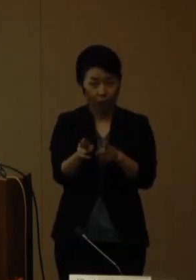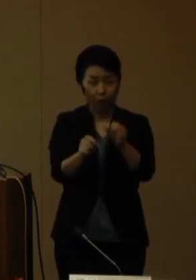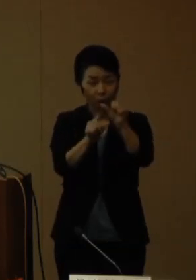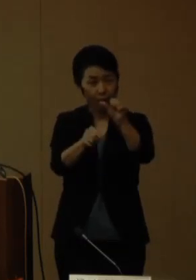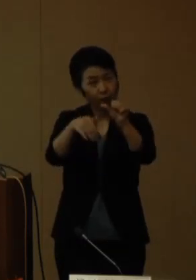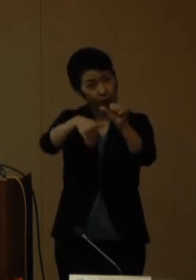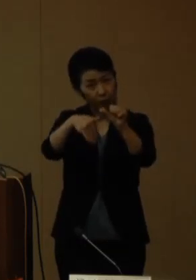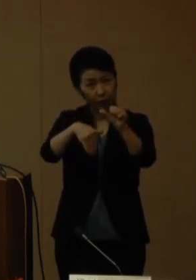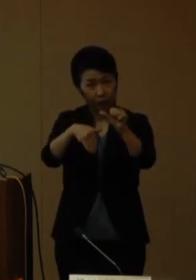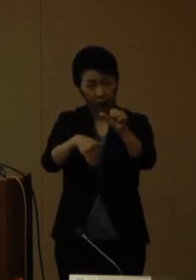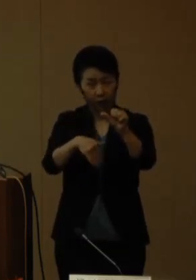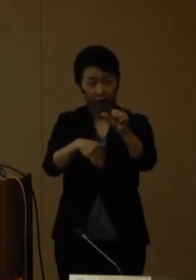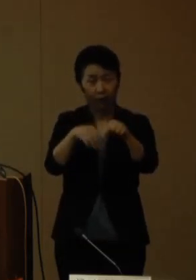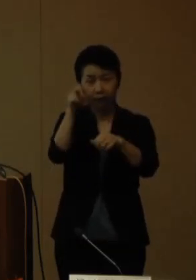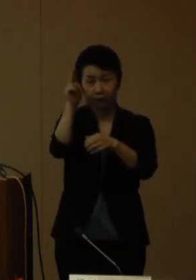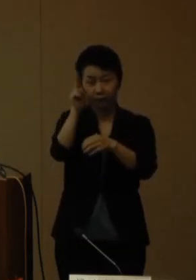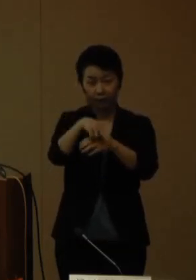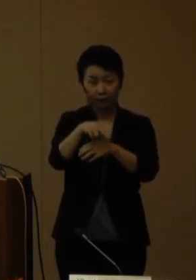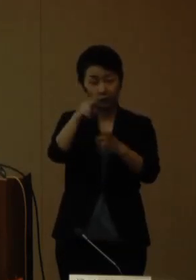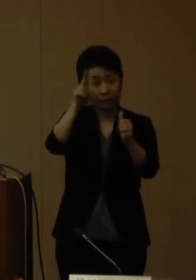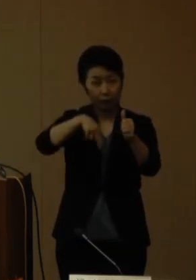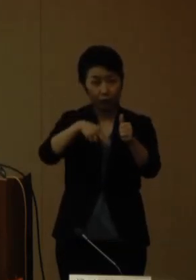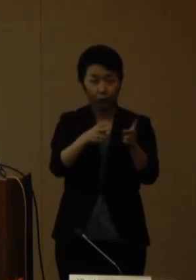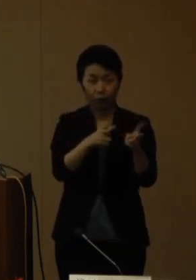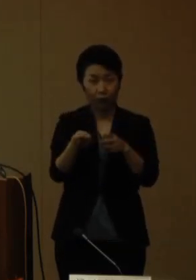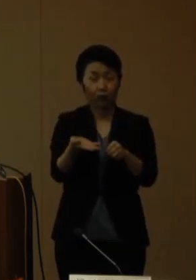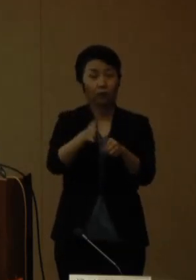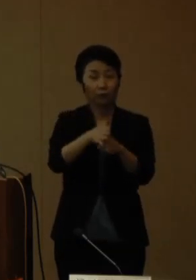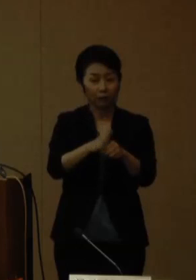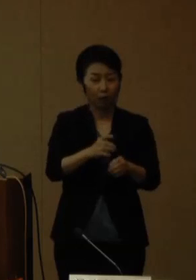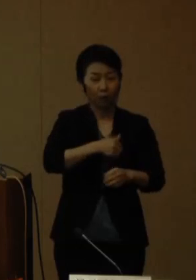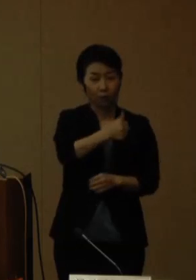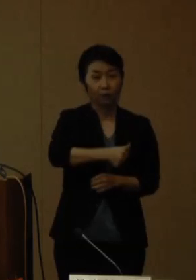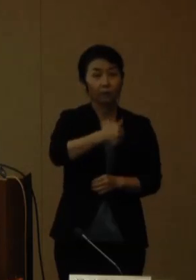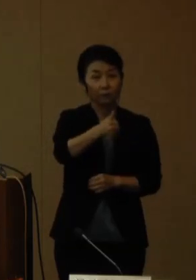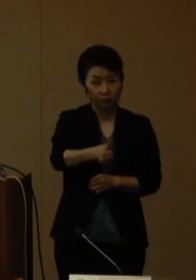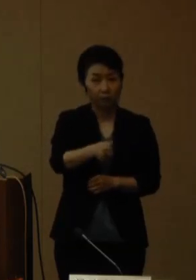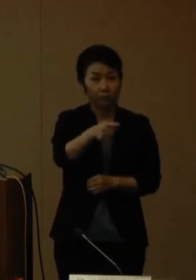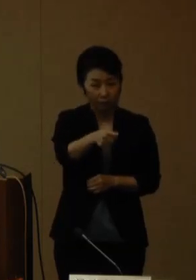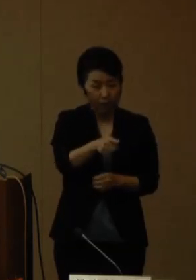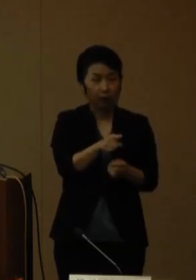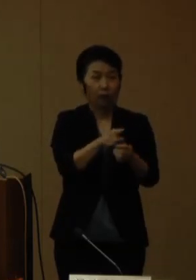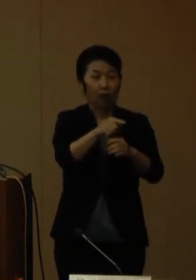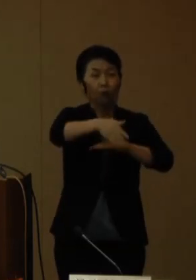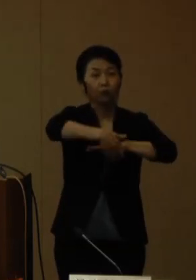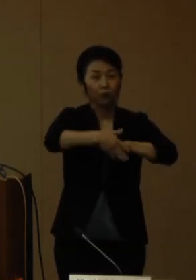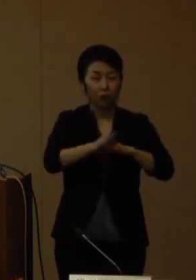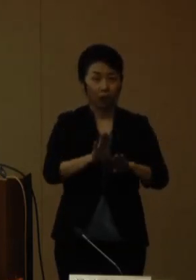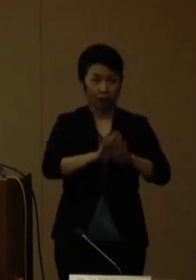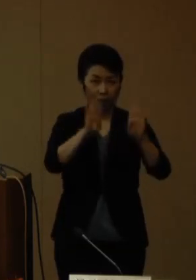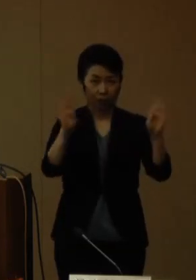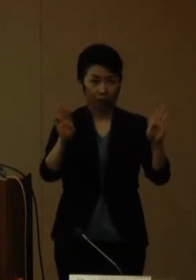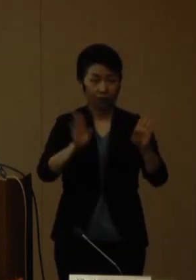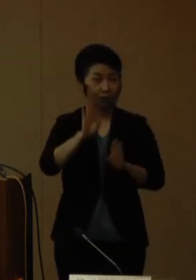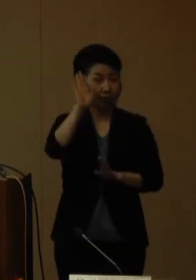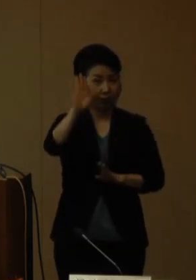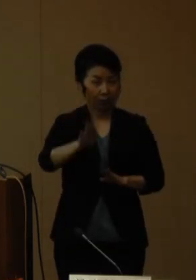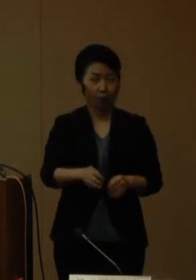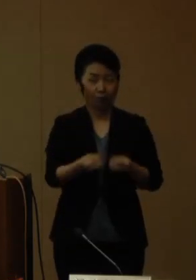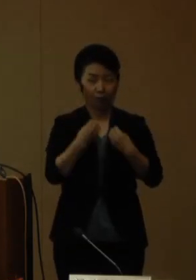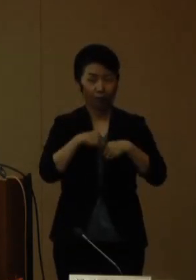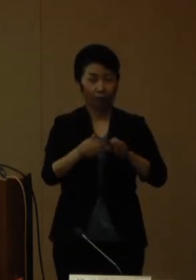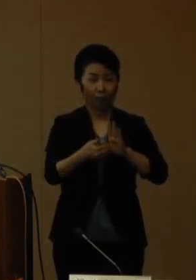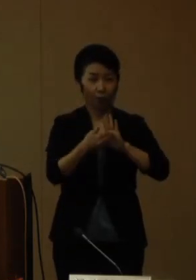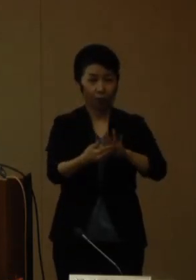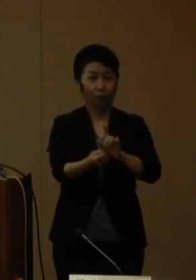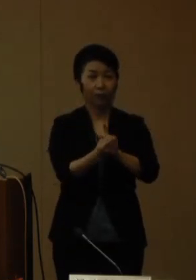に向けた巡回を行い、対象店舗からの申請受付を始めます。引き続き感染対策に取り組んでいただけます